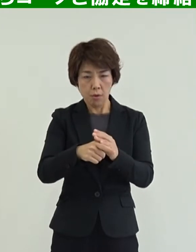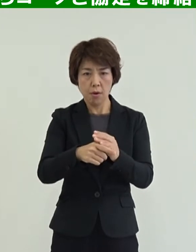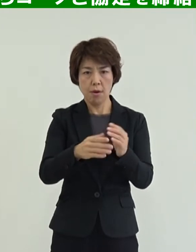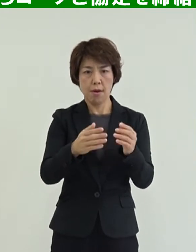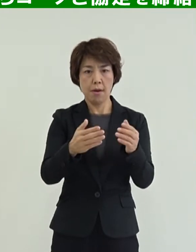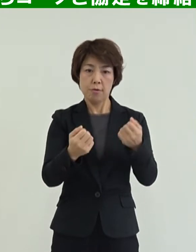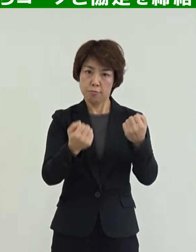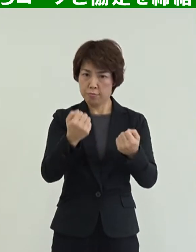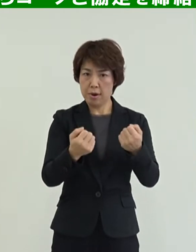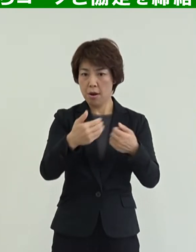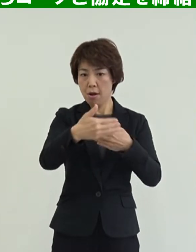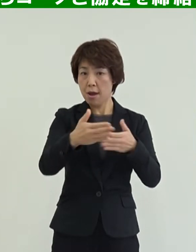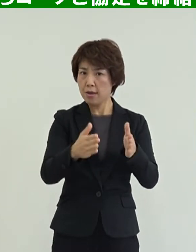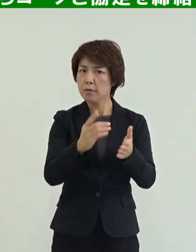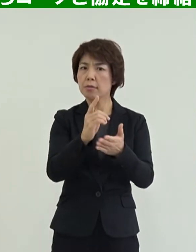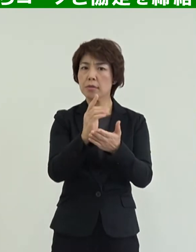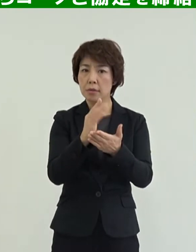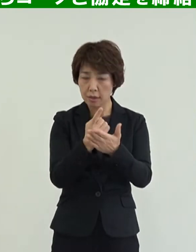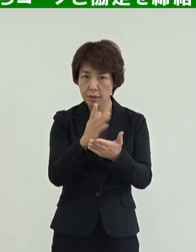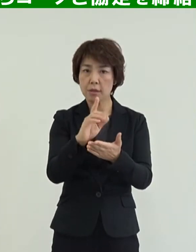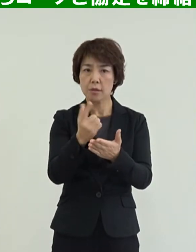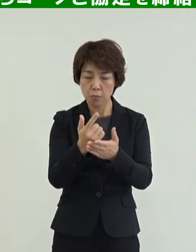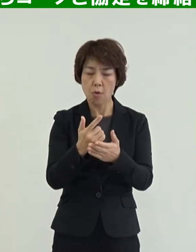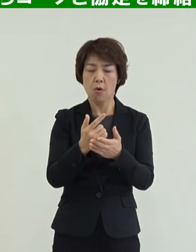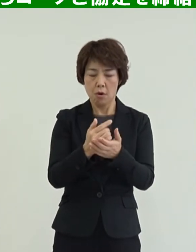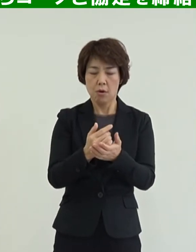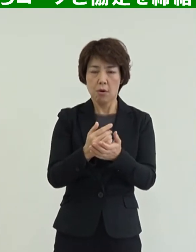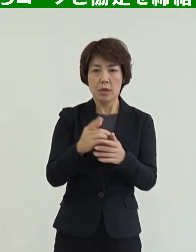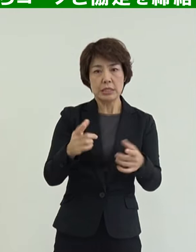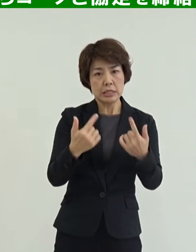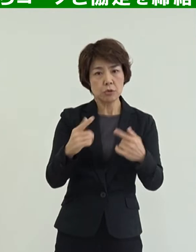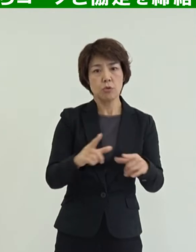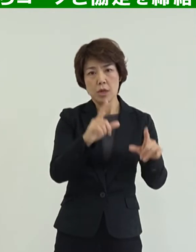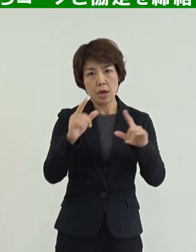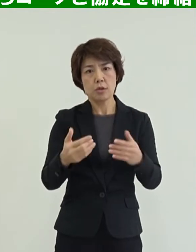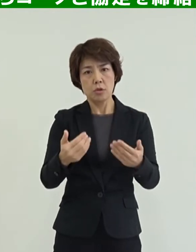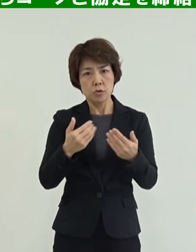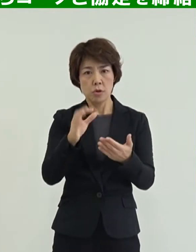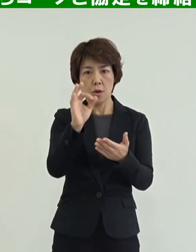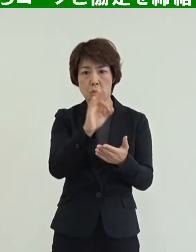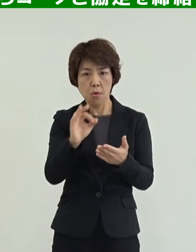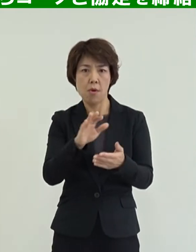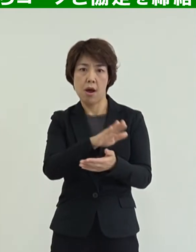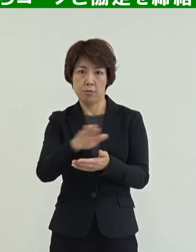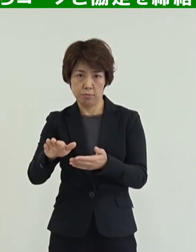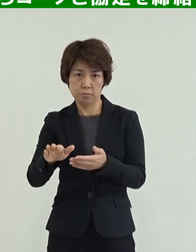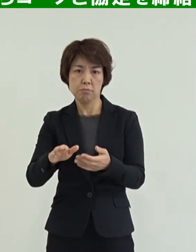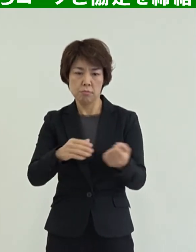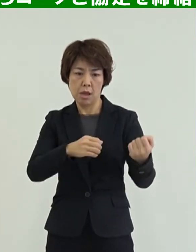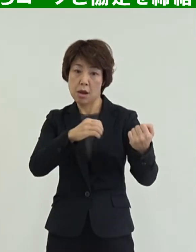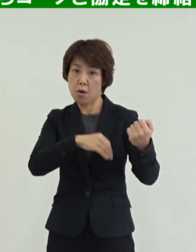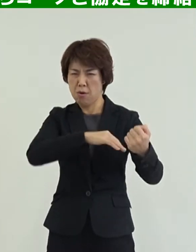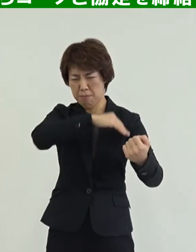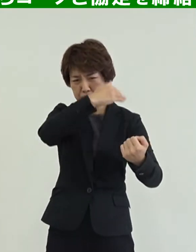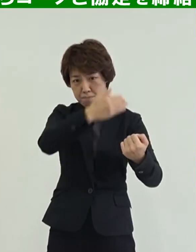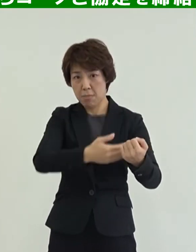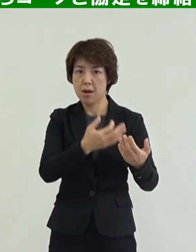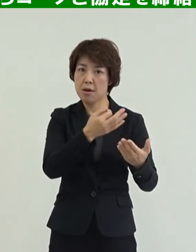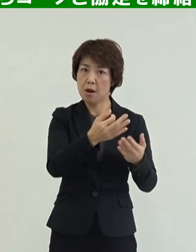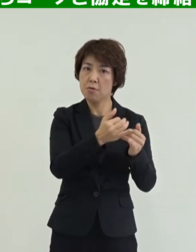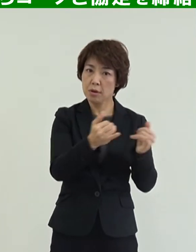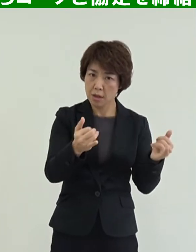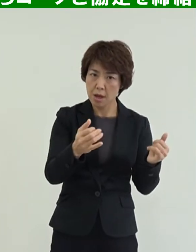いえ日常の食卓に必要な商品は結構揃っていますので顔いっぱいにお買い物いただく方から